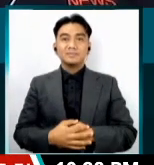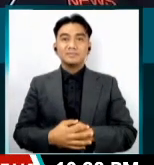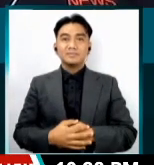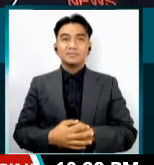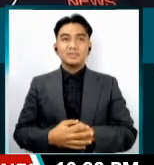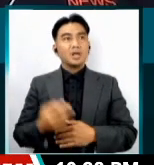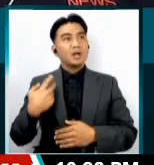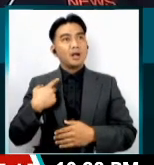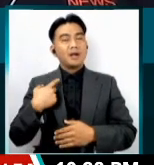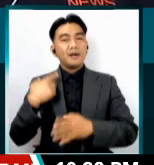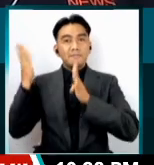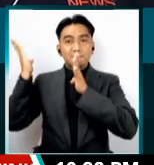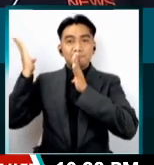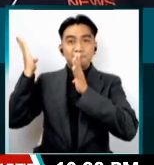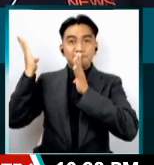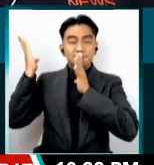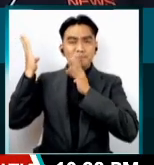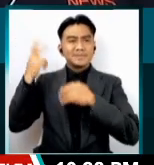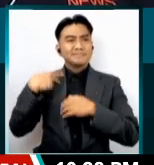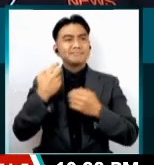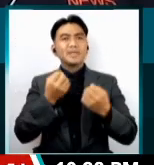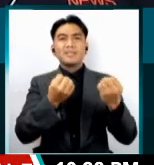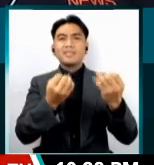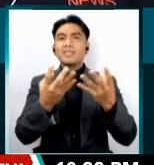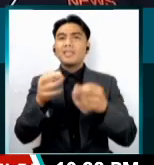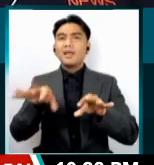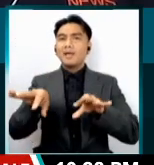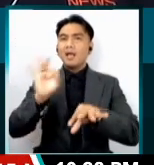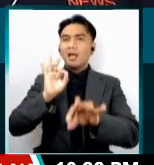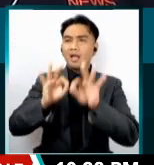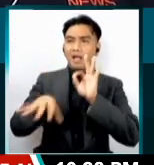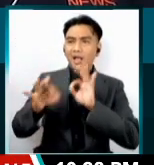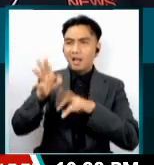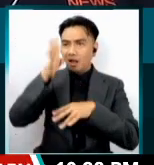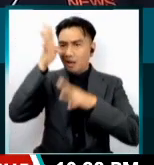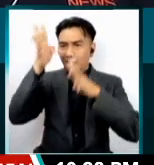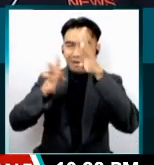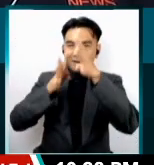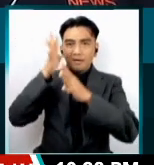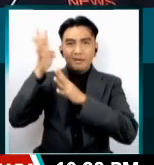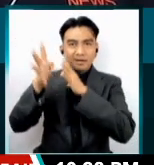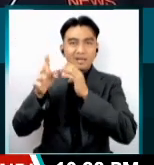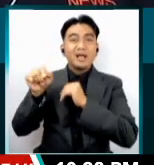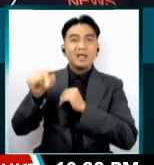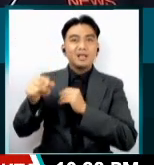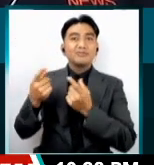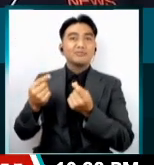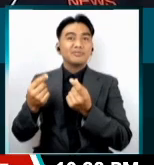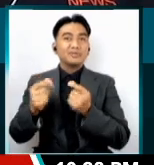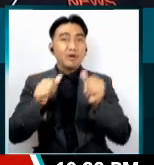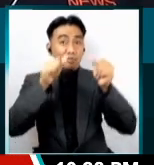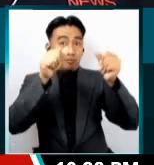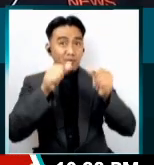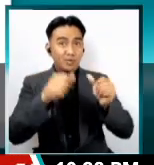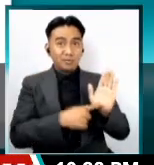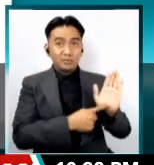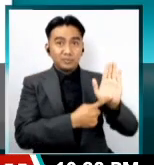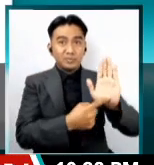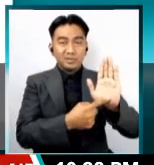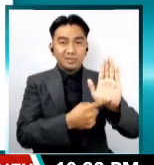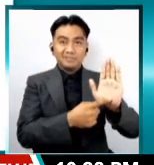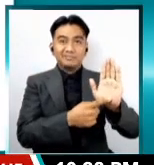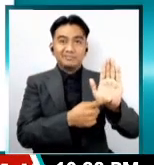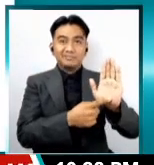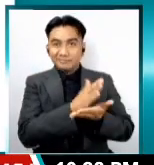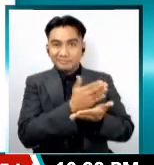na-discovery o meron silang nagawa, no, na imbento at kanila naman itong i-share sa platform na ito. At